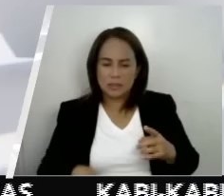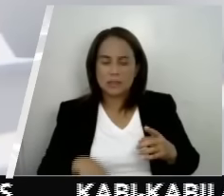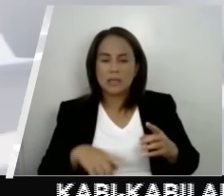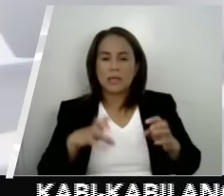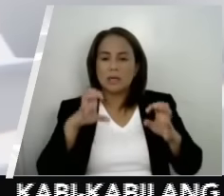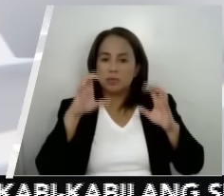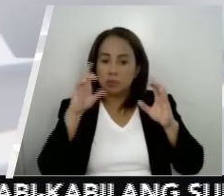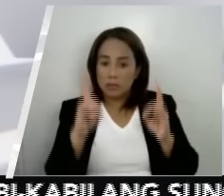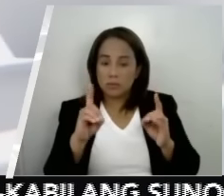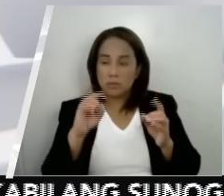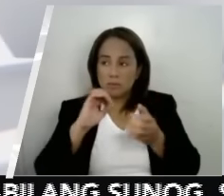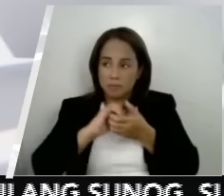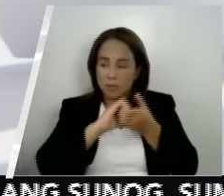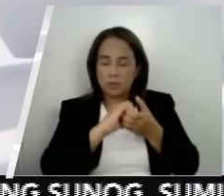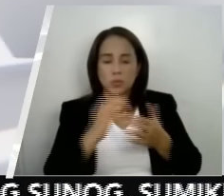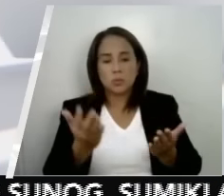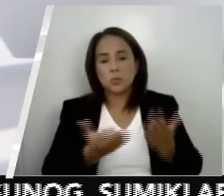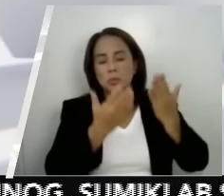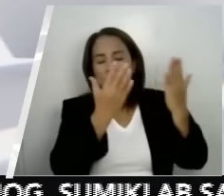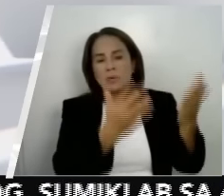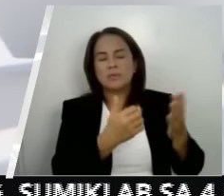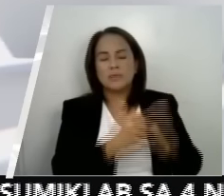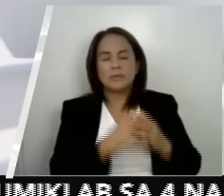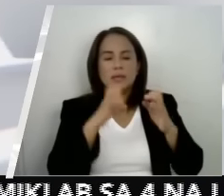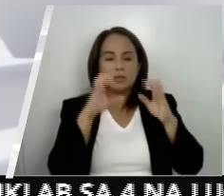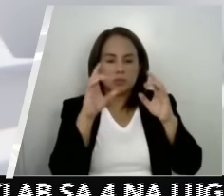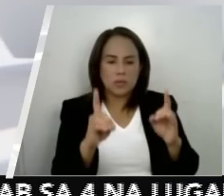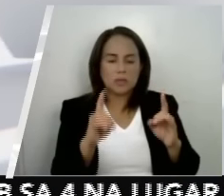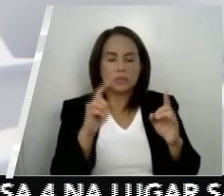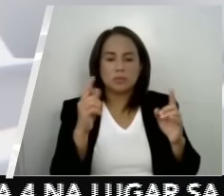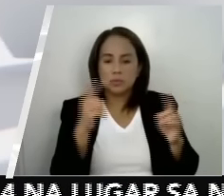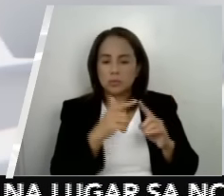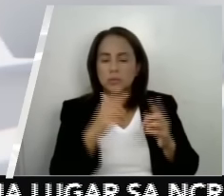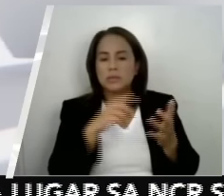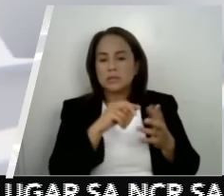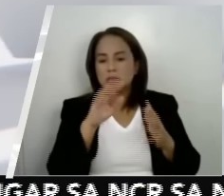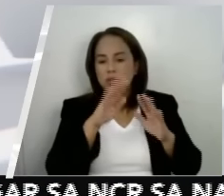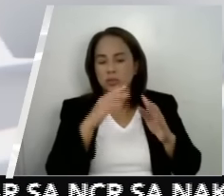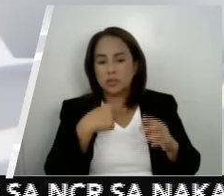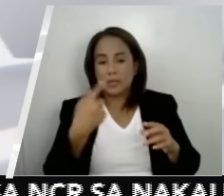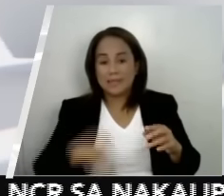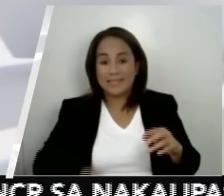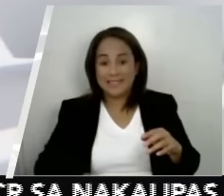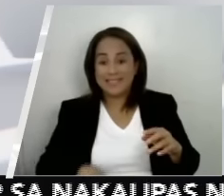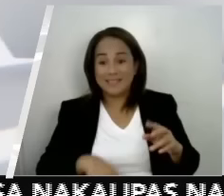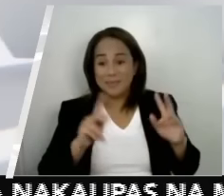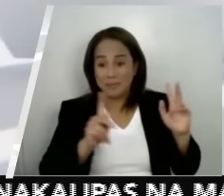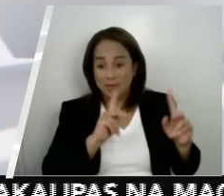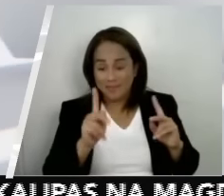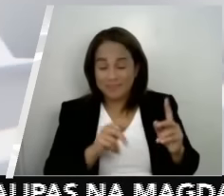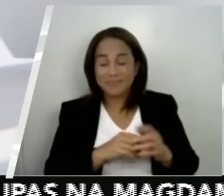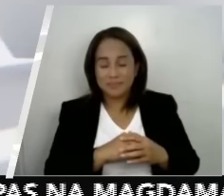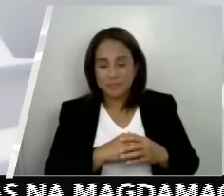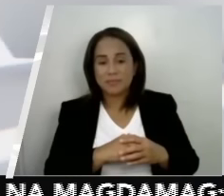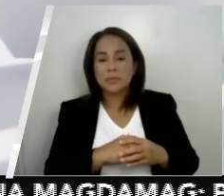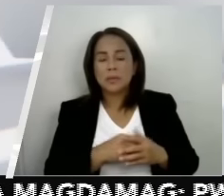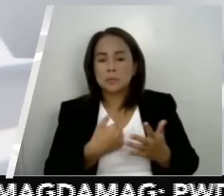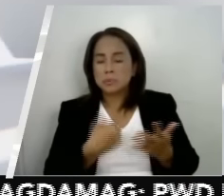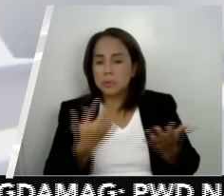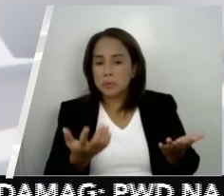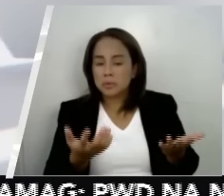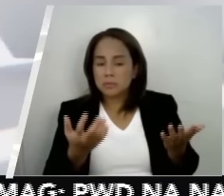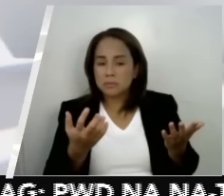to offer education to the Chinese nationals. Mm-hmm. That's why they come